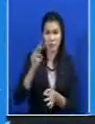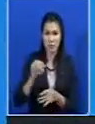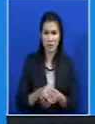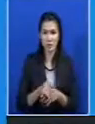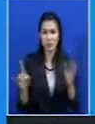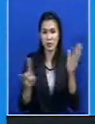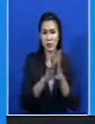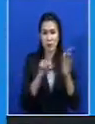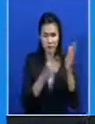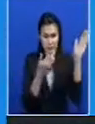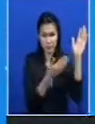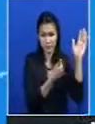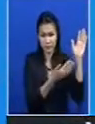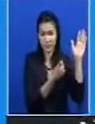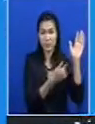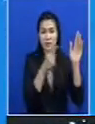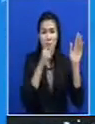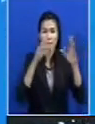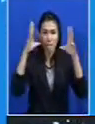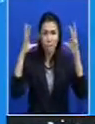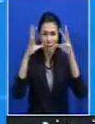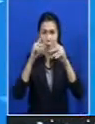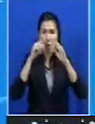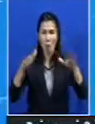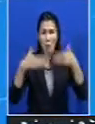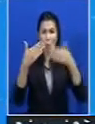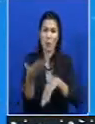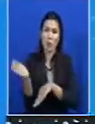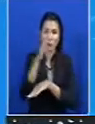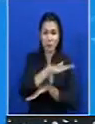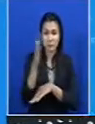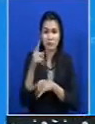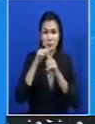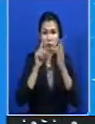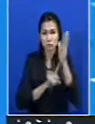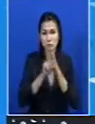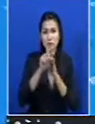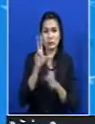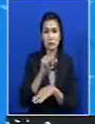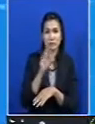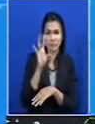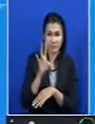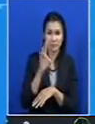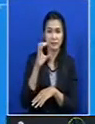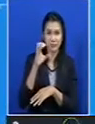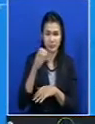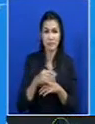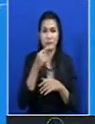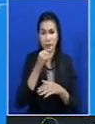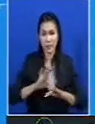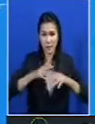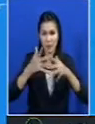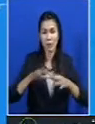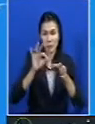ปิดท้ายที่ภาคใต้ฝั่งตะวันตกมีเมฆเป็นส่วนมากอากาศร้อนตอนกลางวันครับอุณหภูมิสูงสุดอยู่ที่37องศาเซลเซียสทะเล